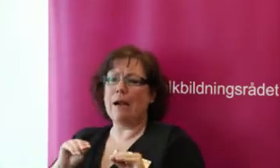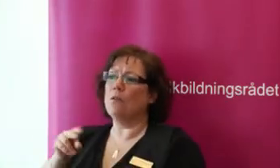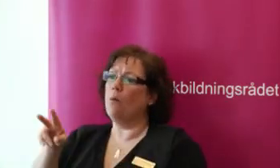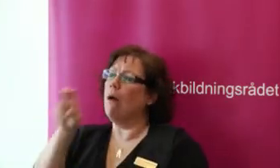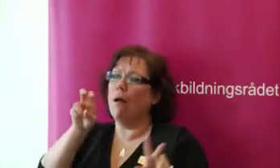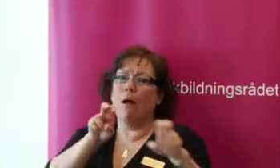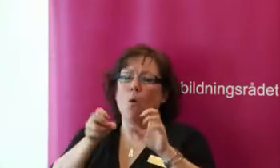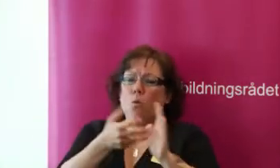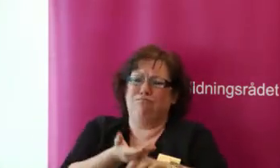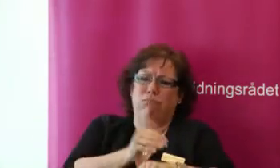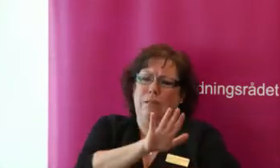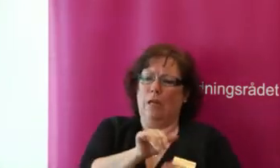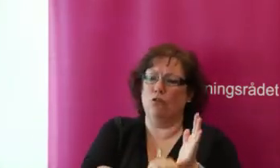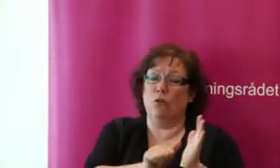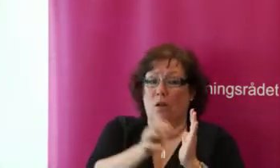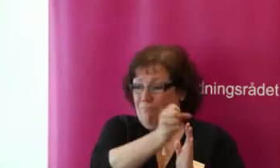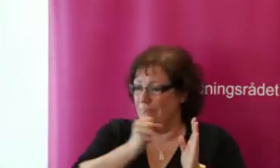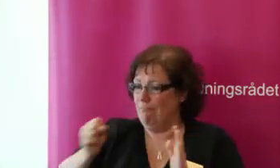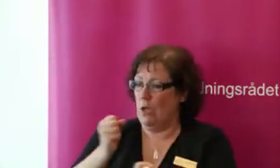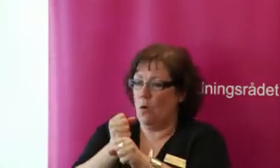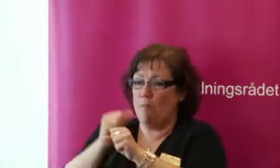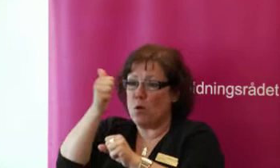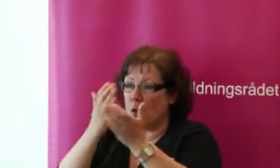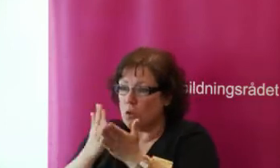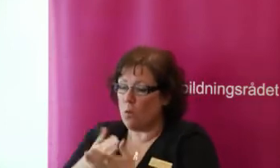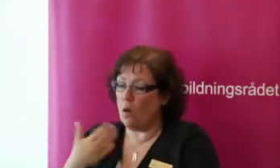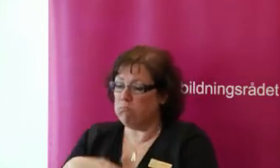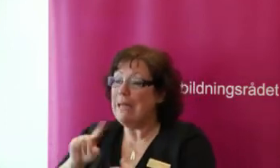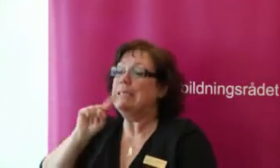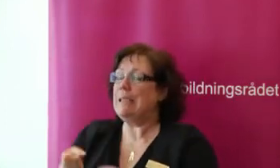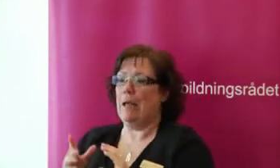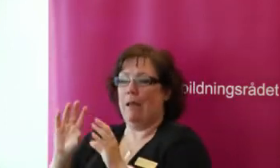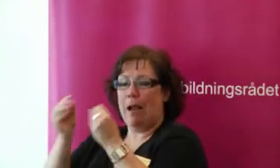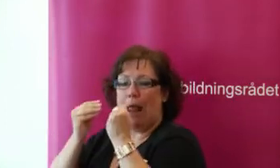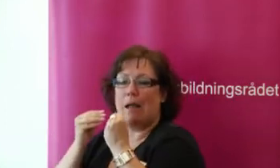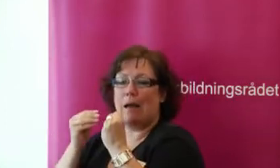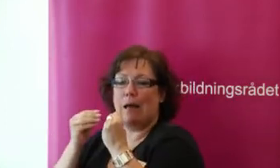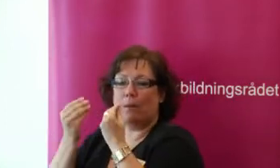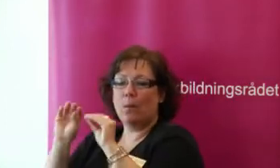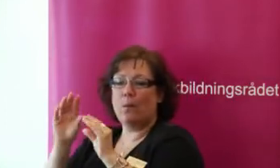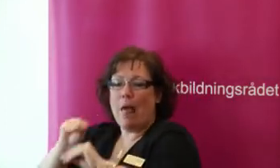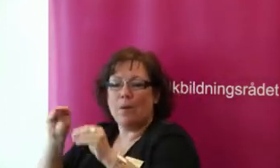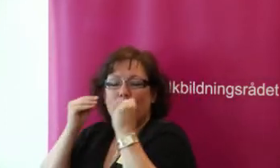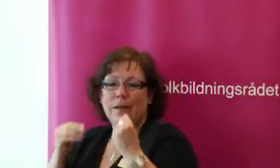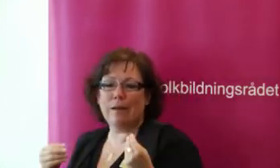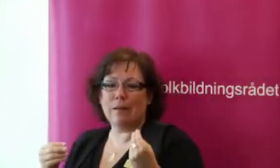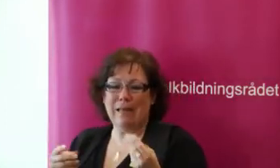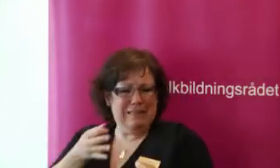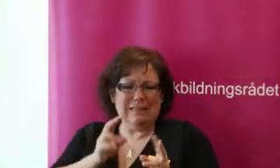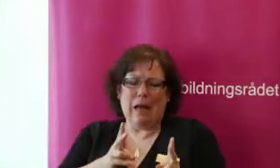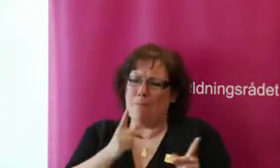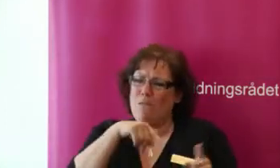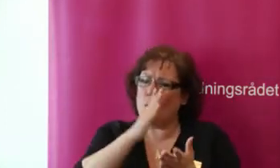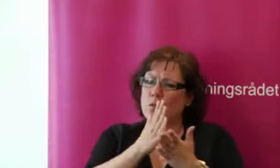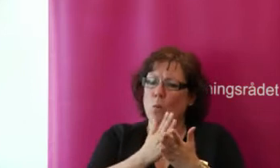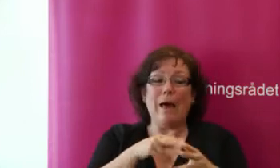yrke, kommer in på gymnasieskolan, sen går man en lärarutbildning. Och till stor del är det likadant med folkhögskollärarutbildningen. Man rekryteras till en